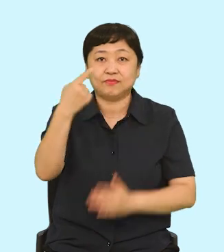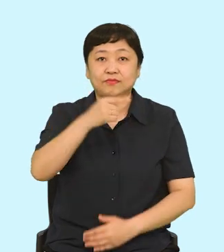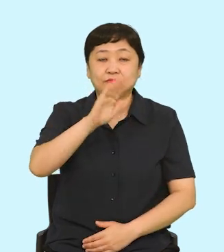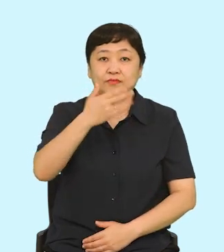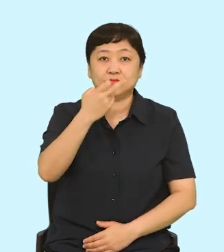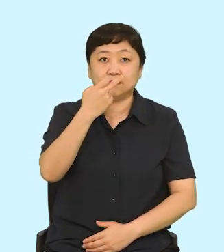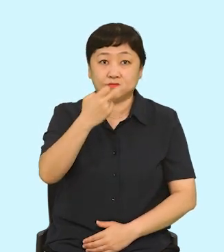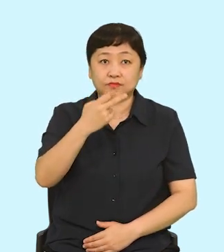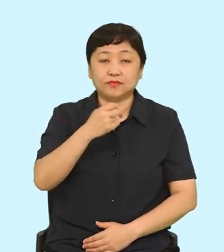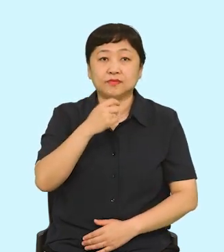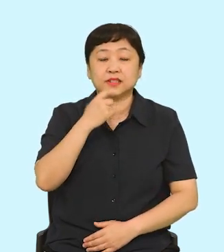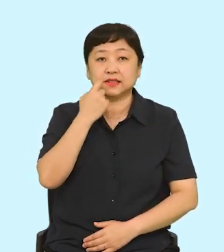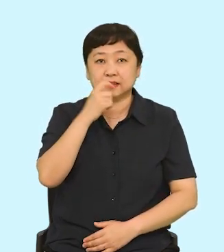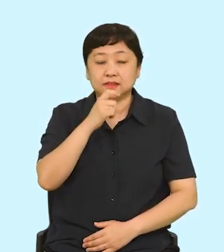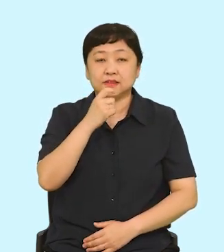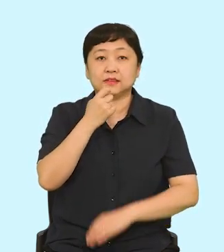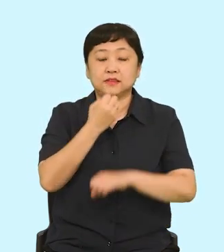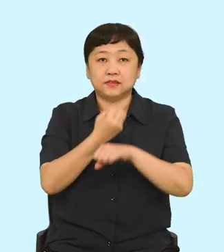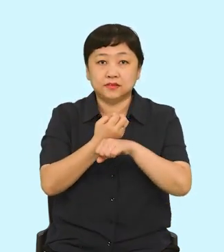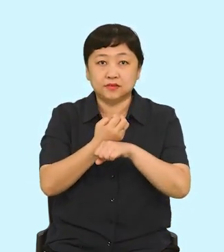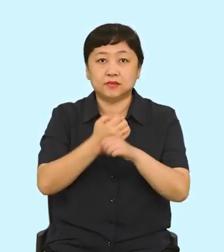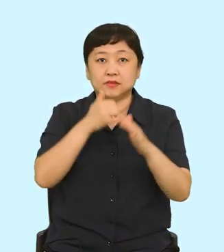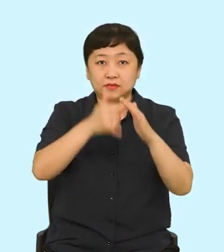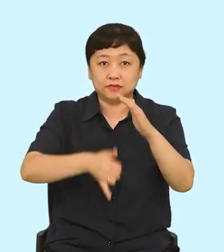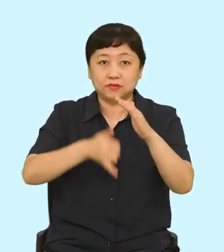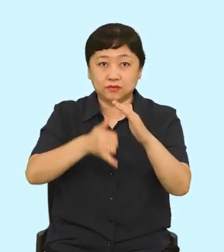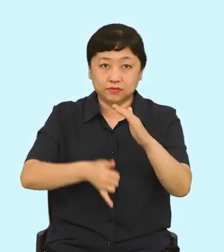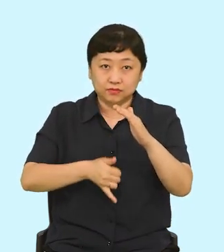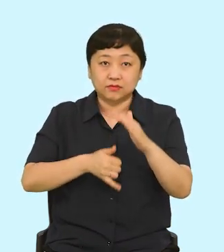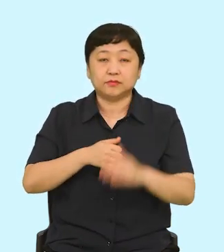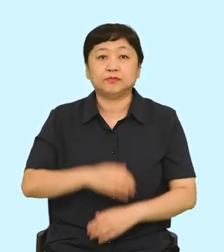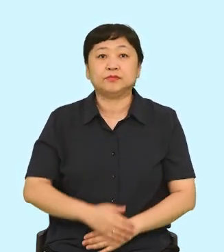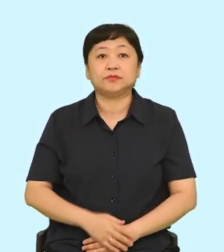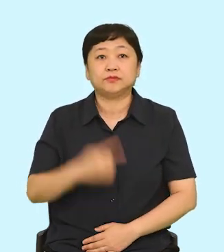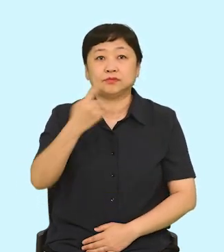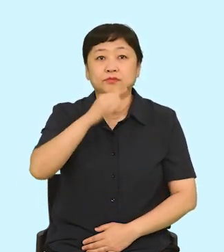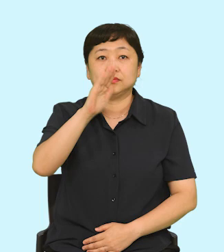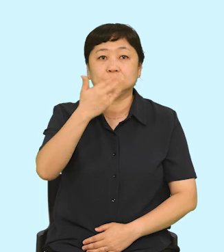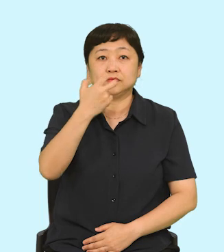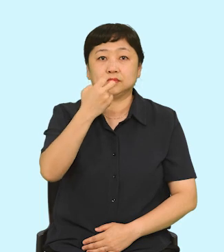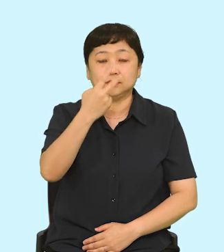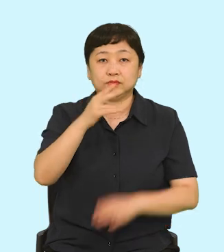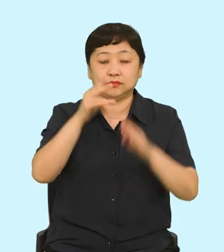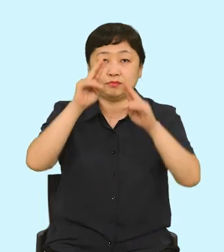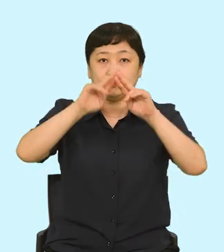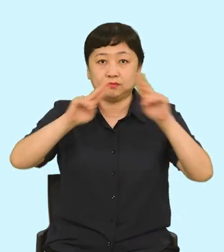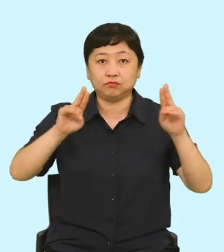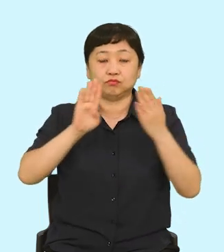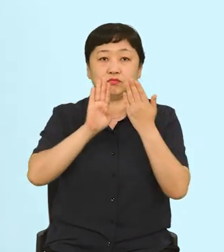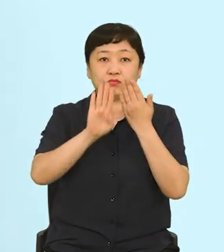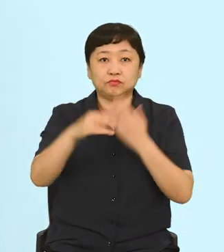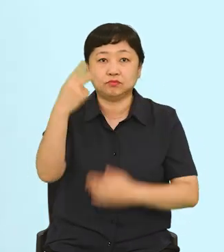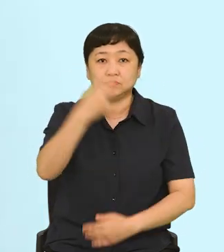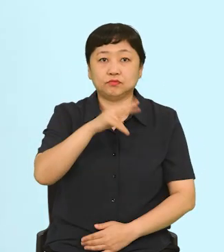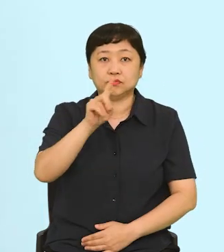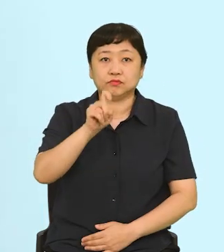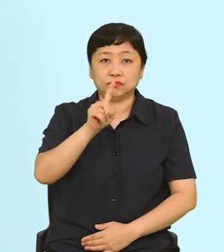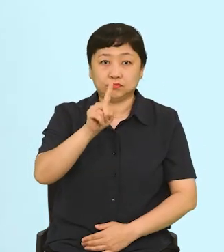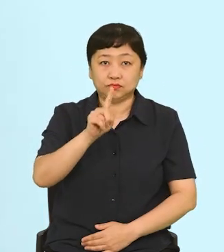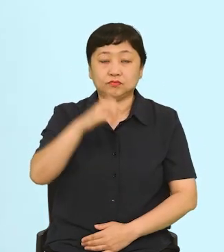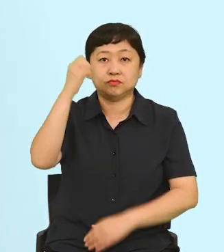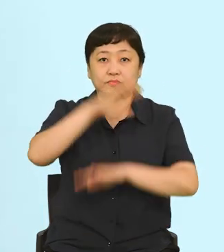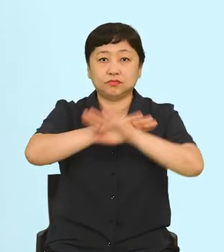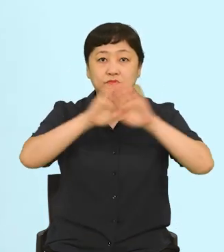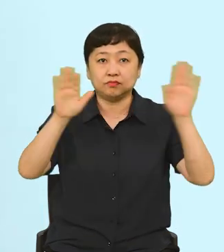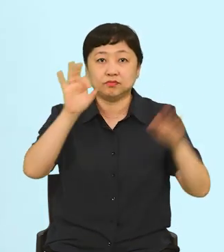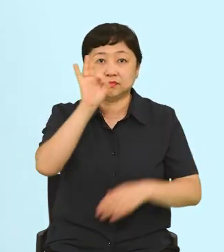일제강점기인 1912년 금은동, 아이언 등을 채굴하던 광명 동굴은 1972년에 폐광된 후 지난